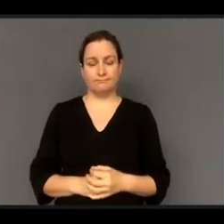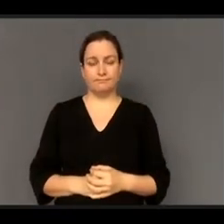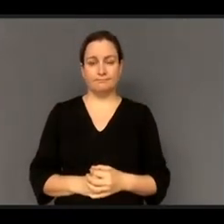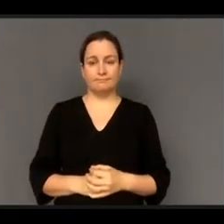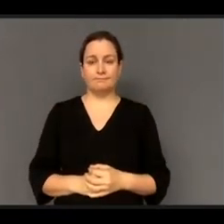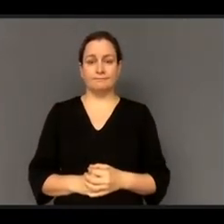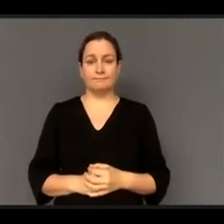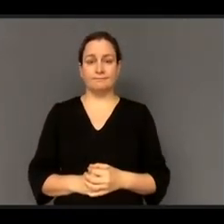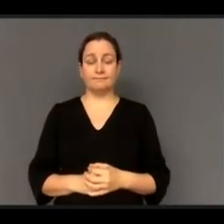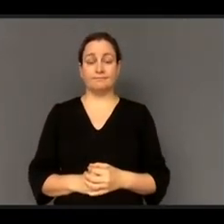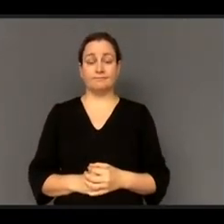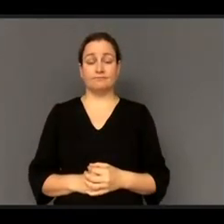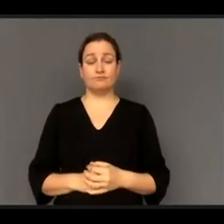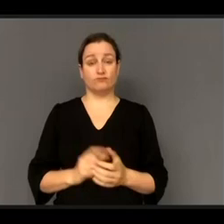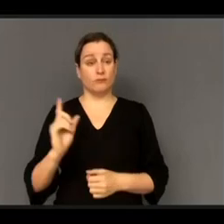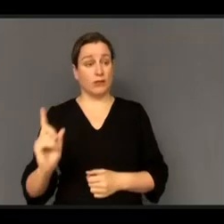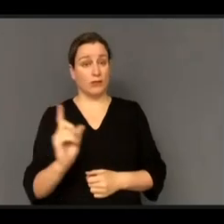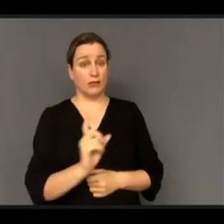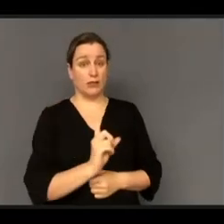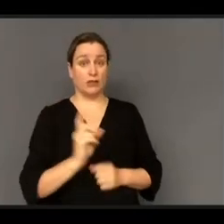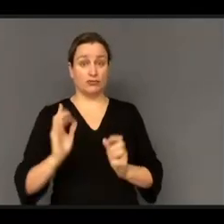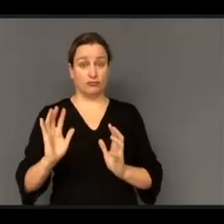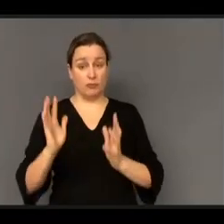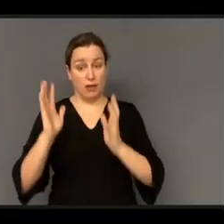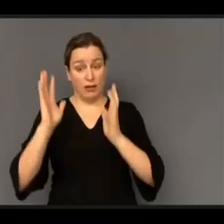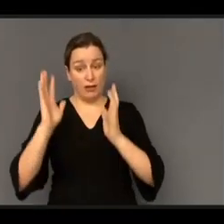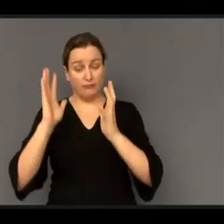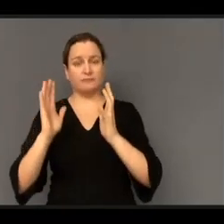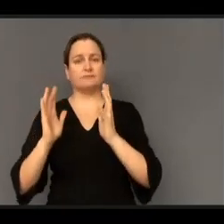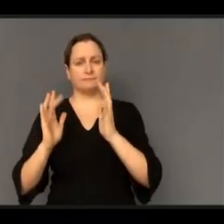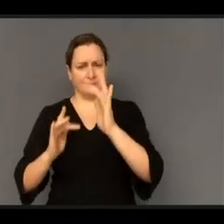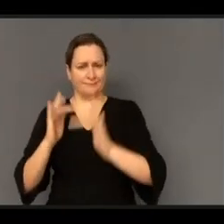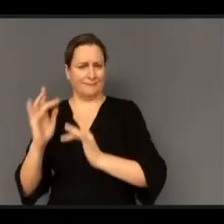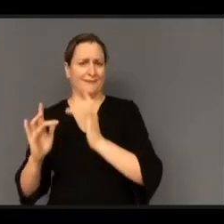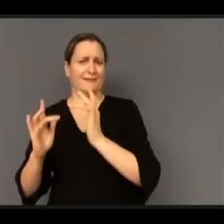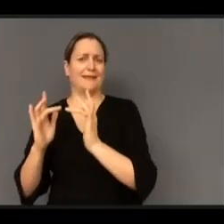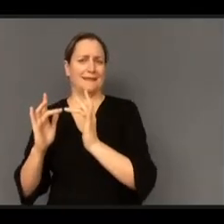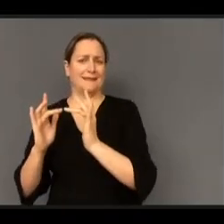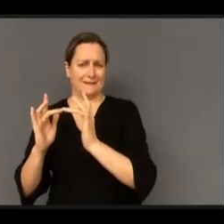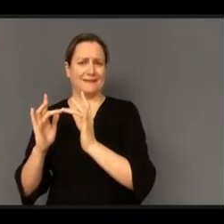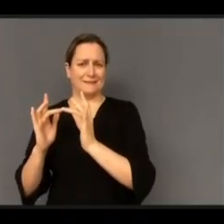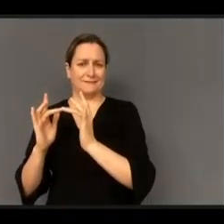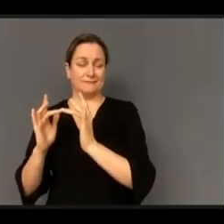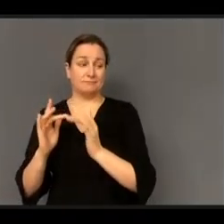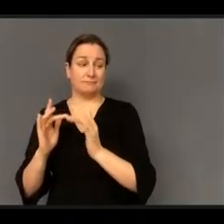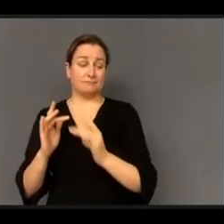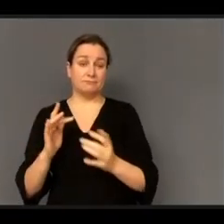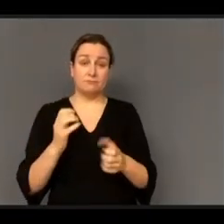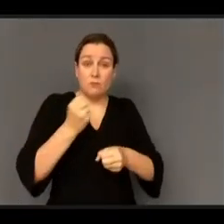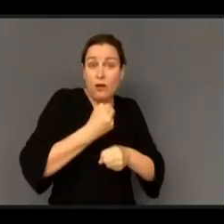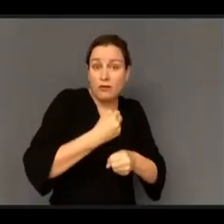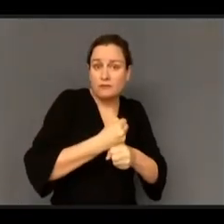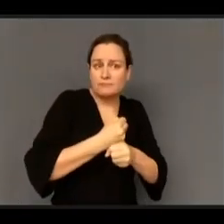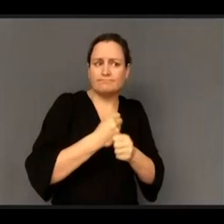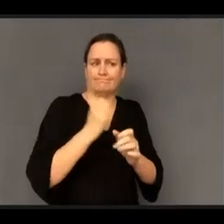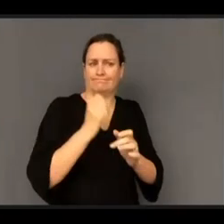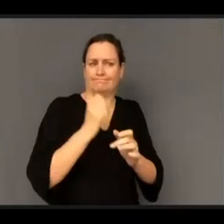く、民主主義社会の基盤として極めて重要です。